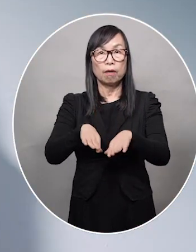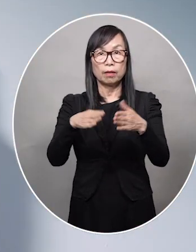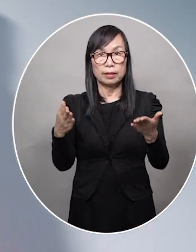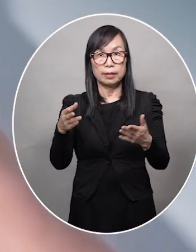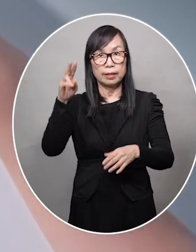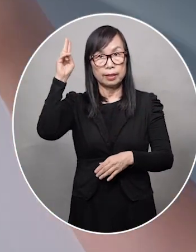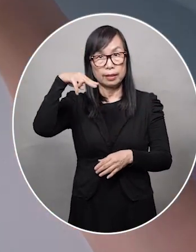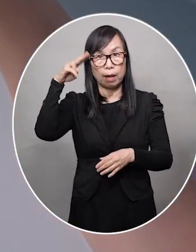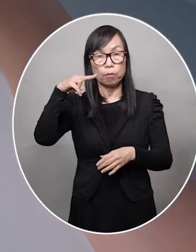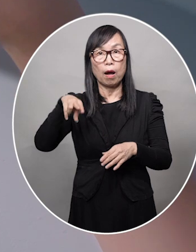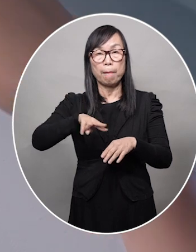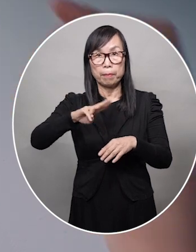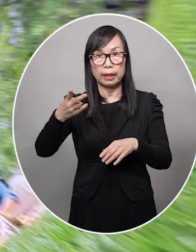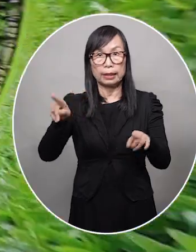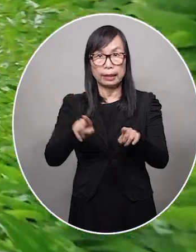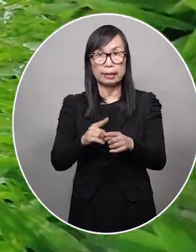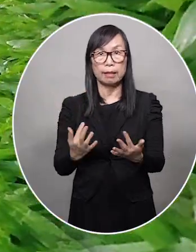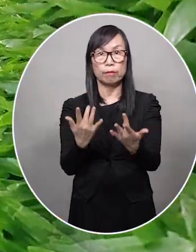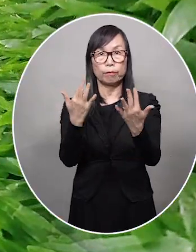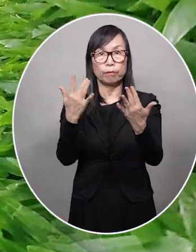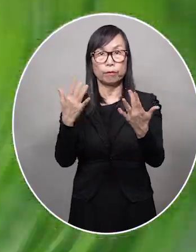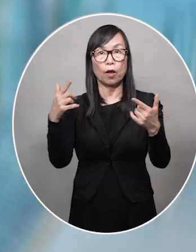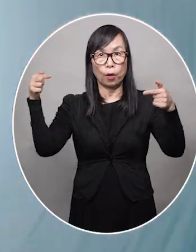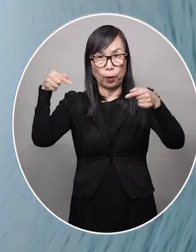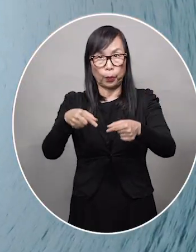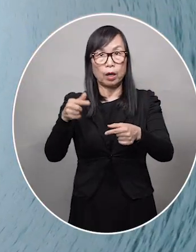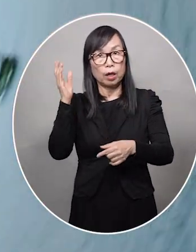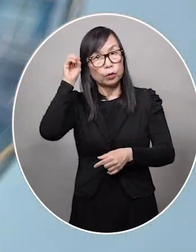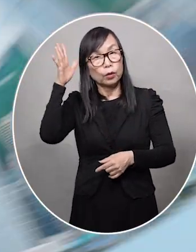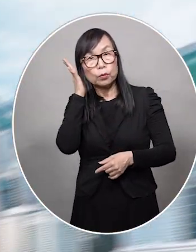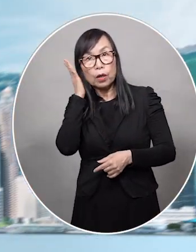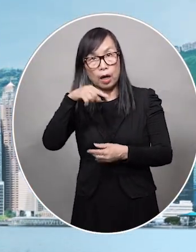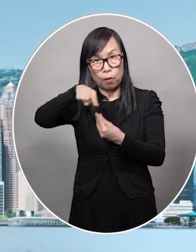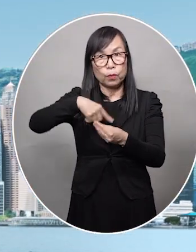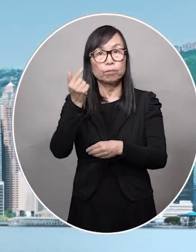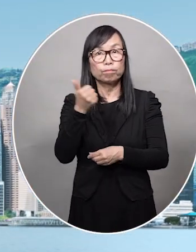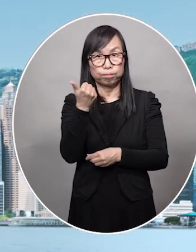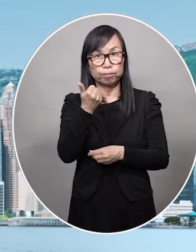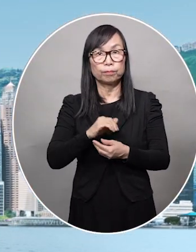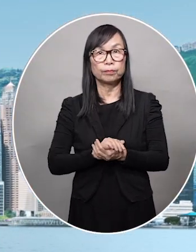扭转习惯，一齐减碳，迈向碳中和，创造更宜居嘅环境。